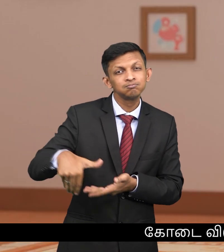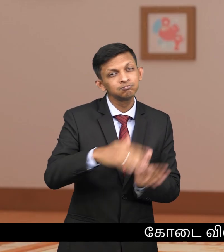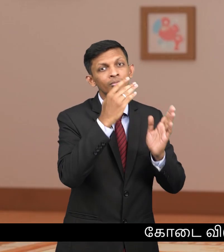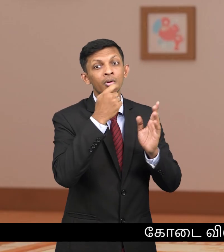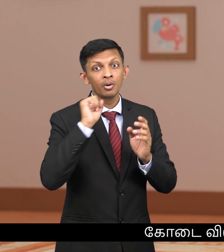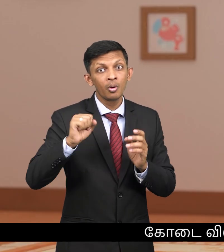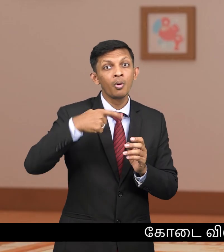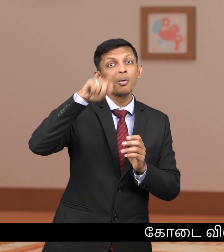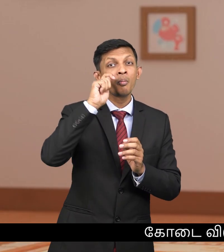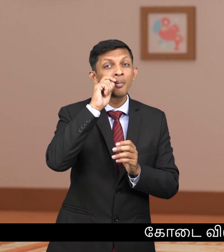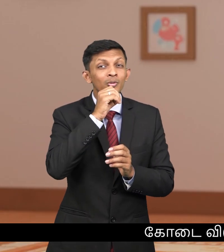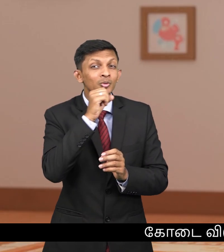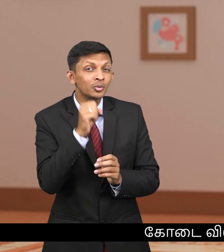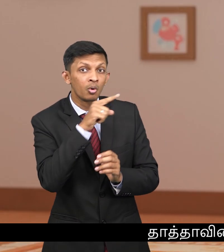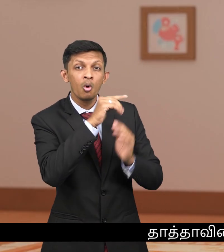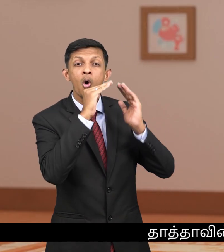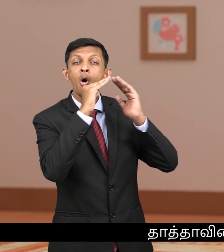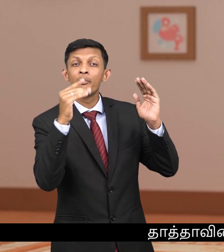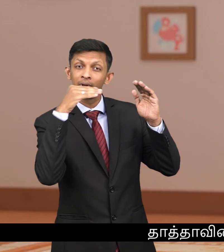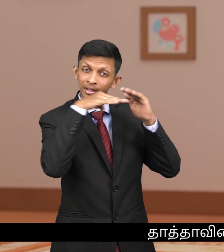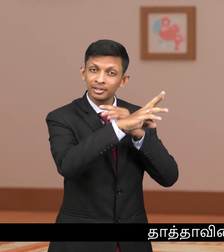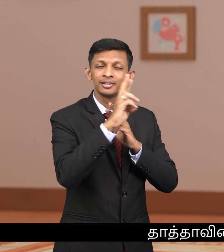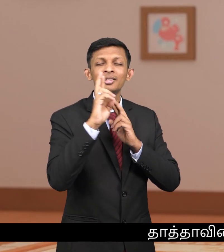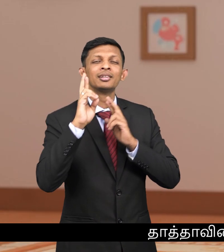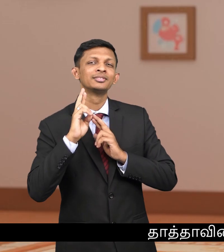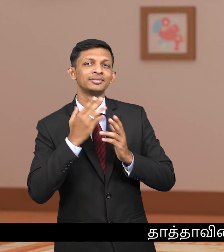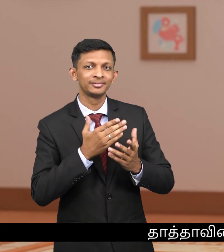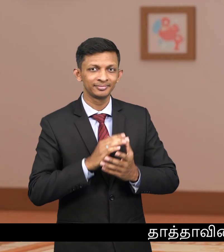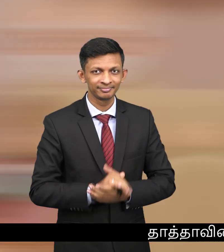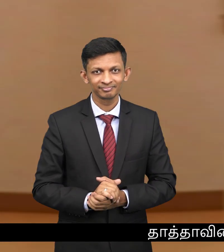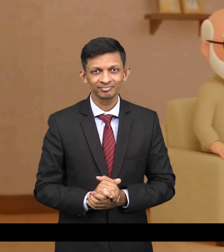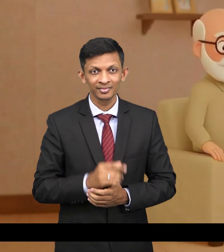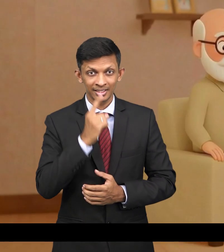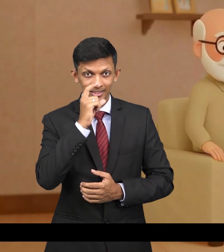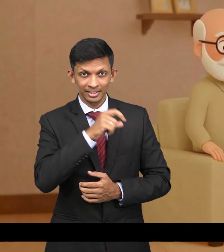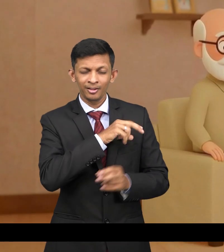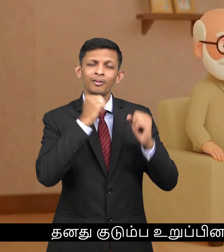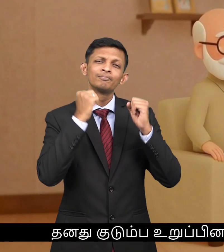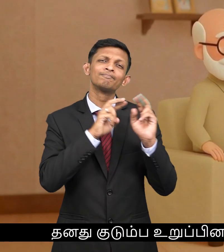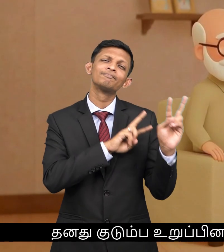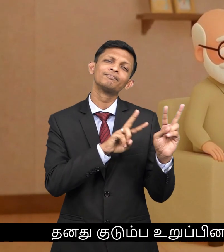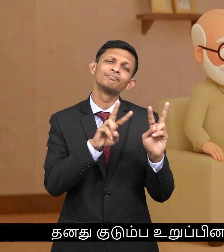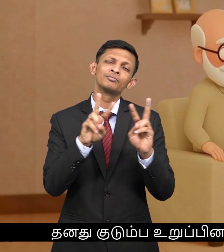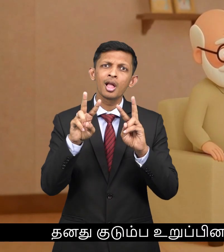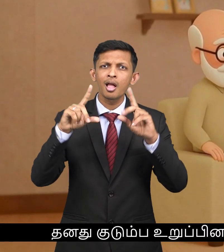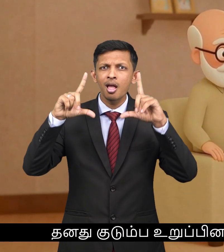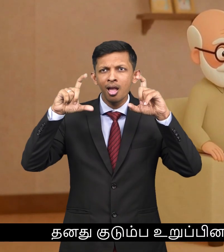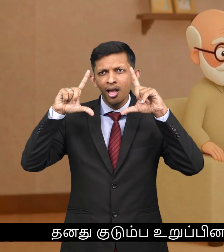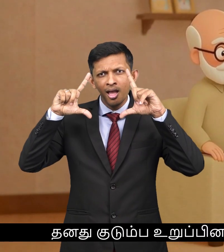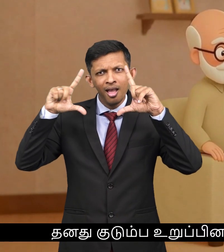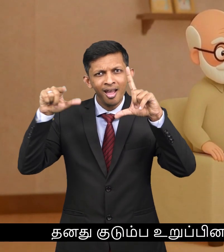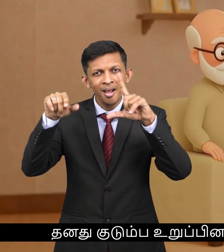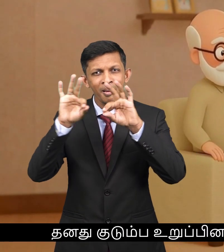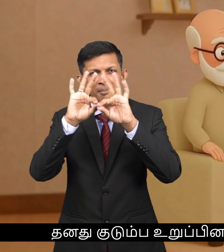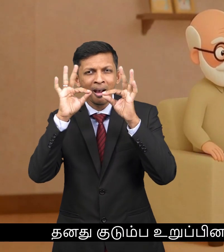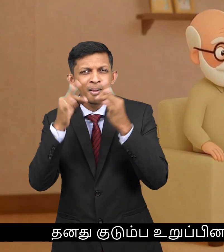கோடை விடுமுறையின் போது தன் தாத்தாவின் வீட்டிற்கு சென்றாள். அவள் தனது குடும்ப உறுப்பினர்கள் இருந்த